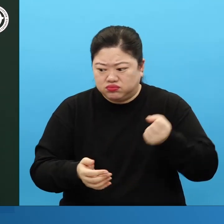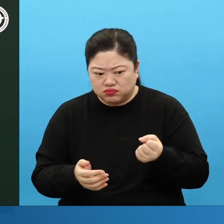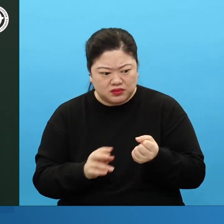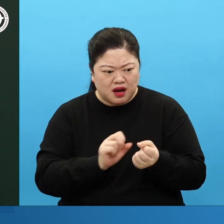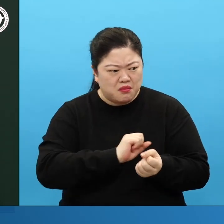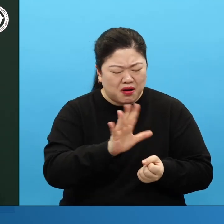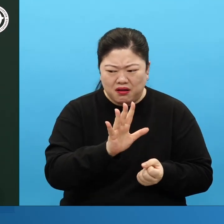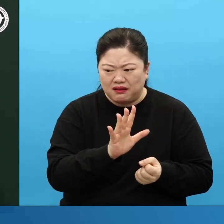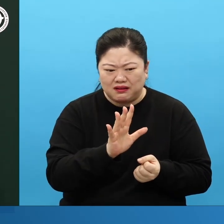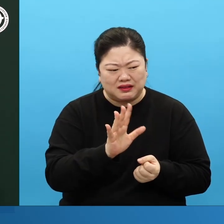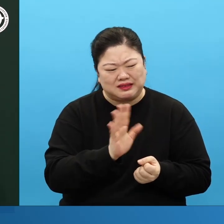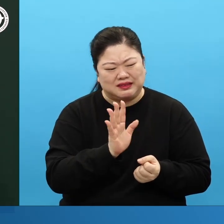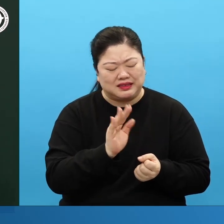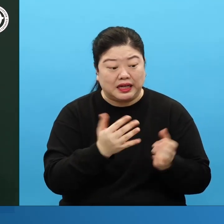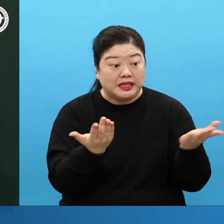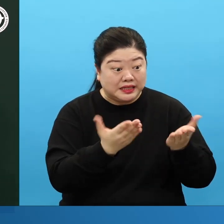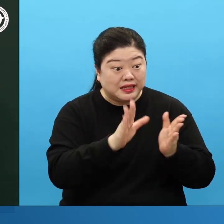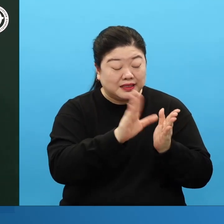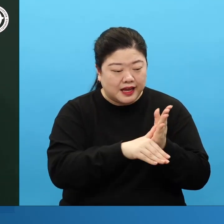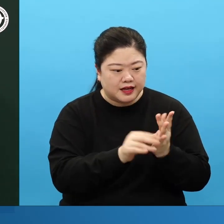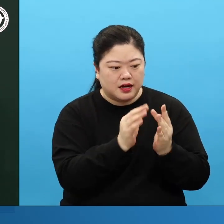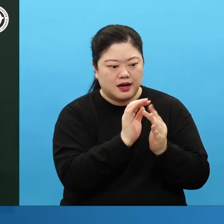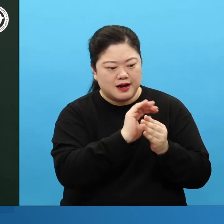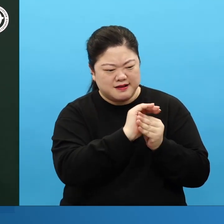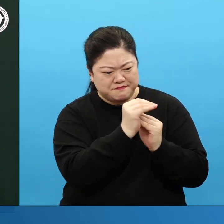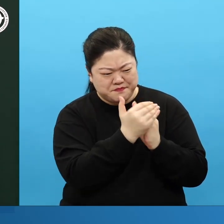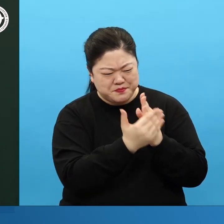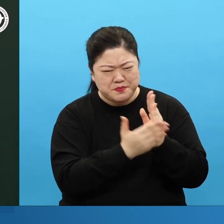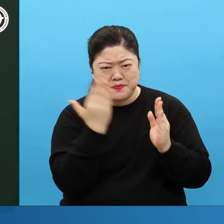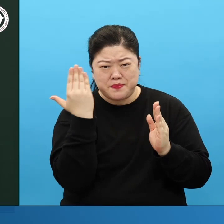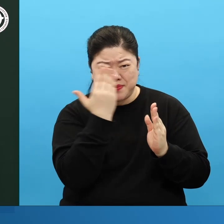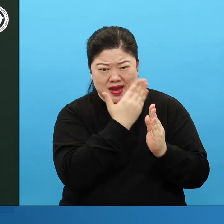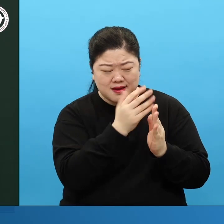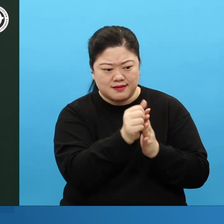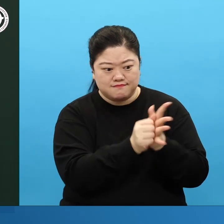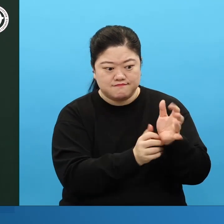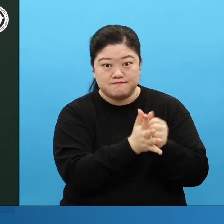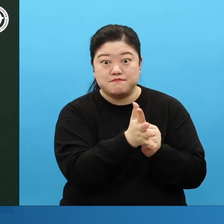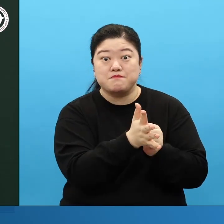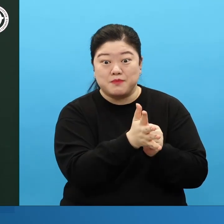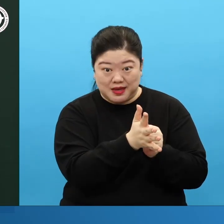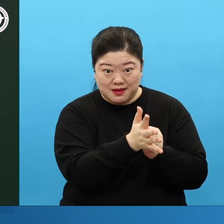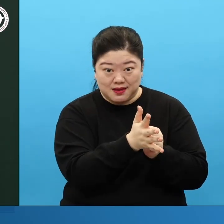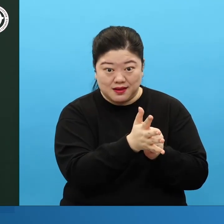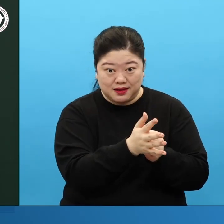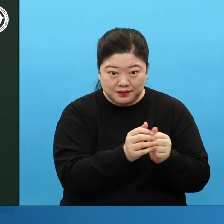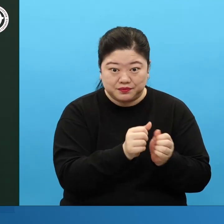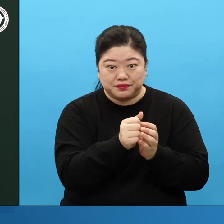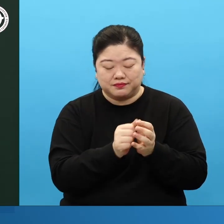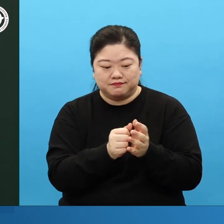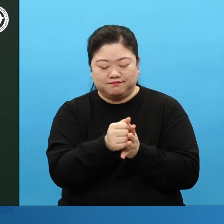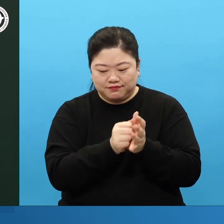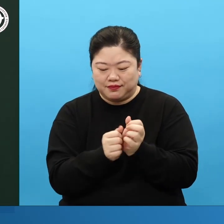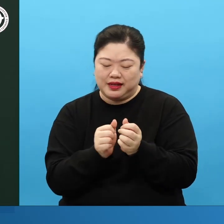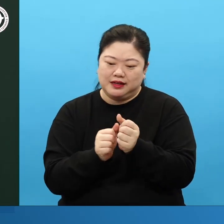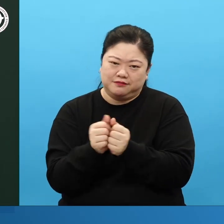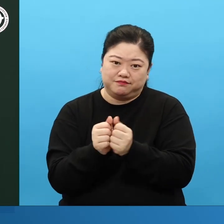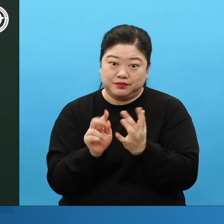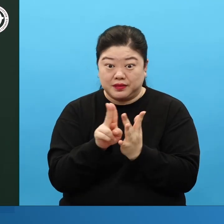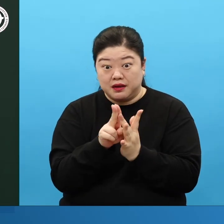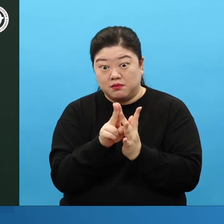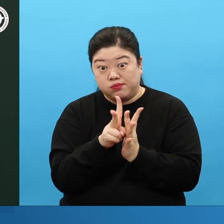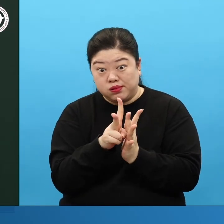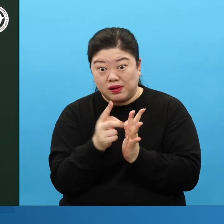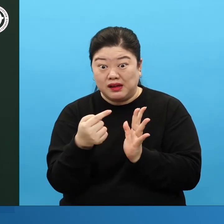때 필요하지. Entonces, a él en casa no le hacían falta los guantes, solamente en el trabajo. 이걸 부인 시키가 씻어가지고 그 구멍 난 데는